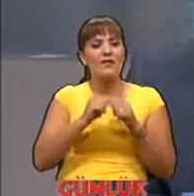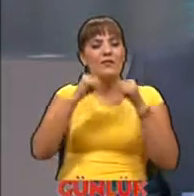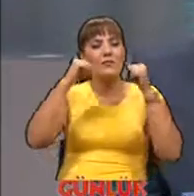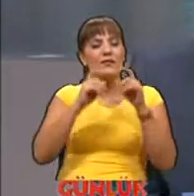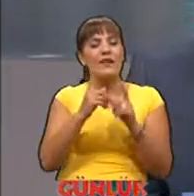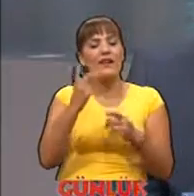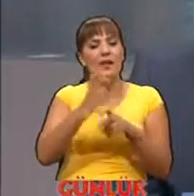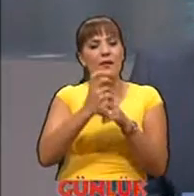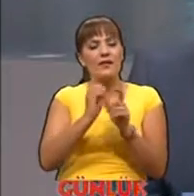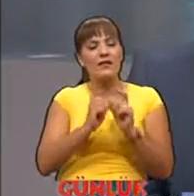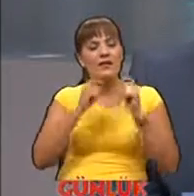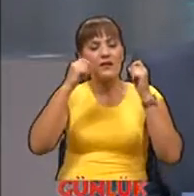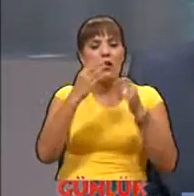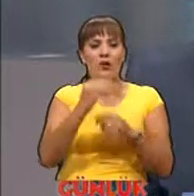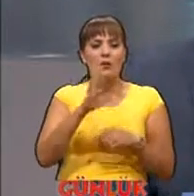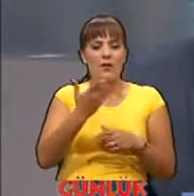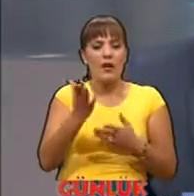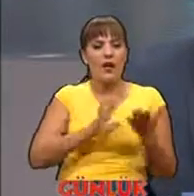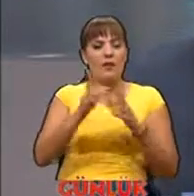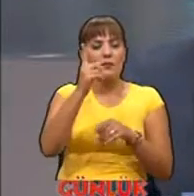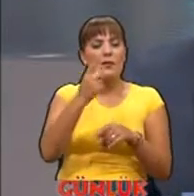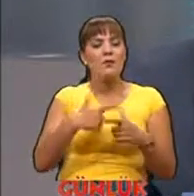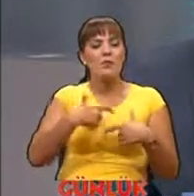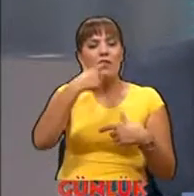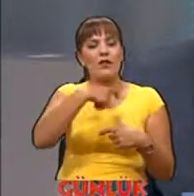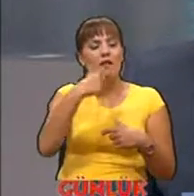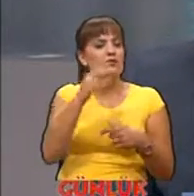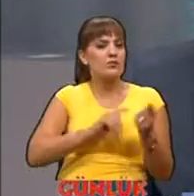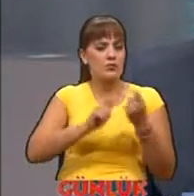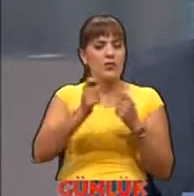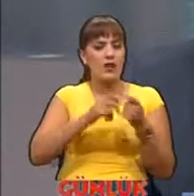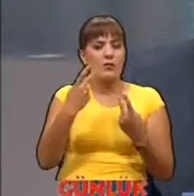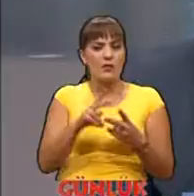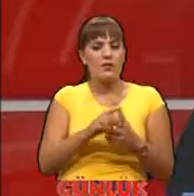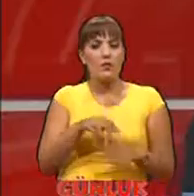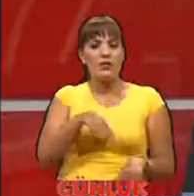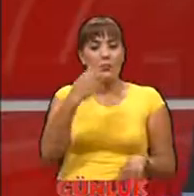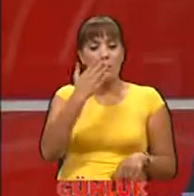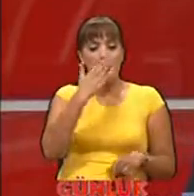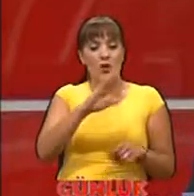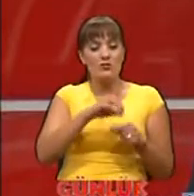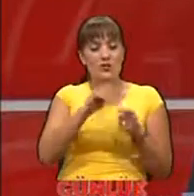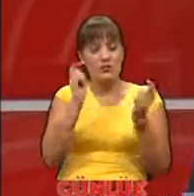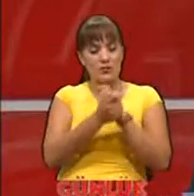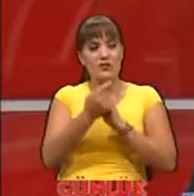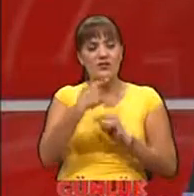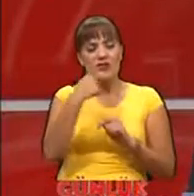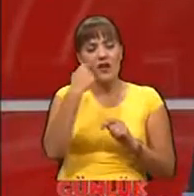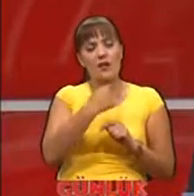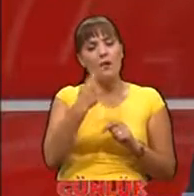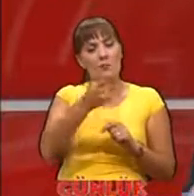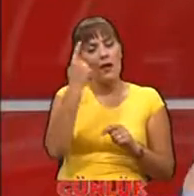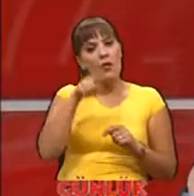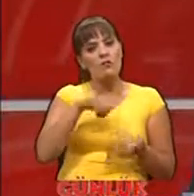destek sağlanabilir ya da işte parsiyel hareketli bir protez kullanabilir hastamız. Normal orijinal düzeyine geldiğinde çene, o zaman